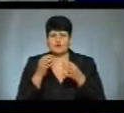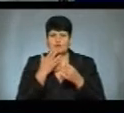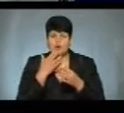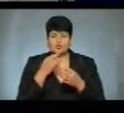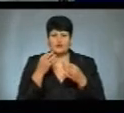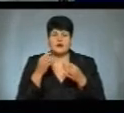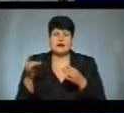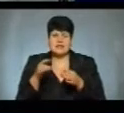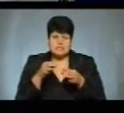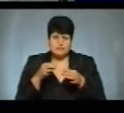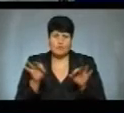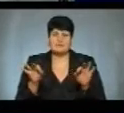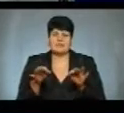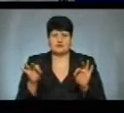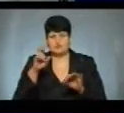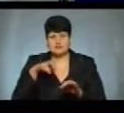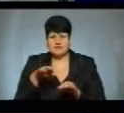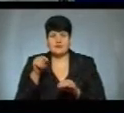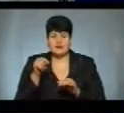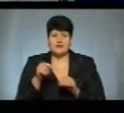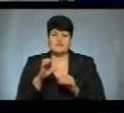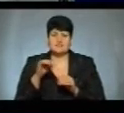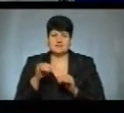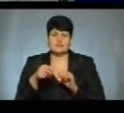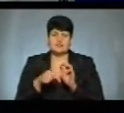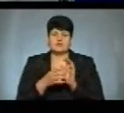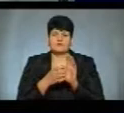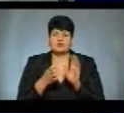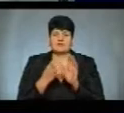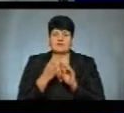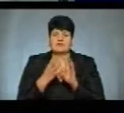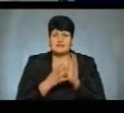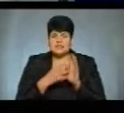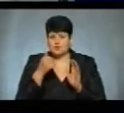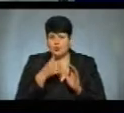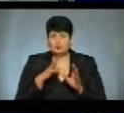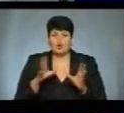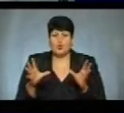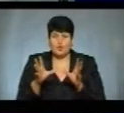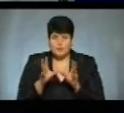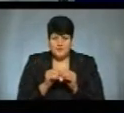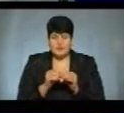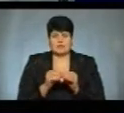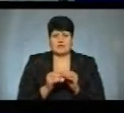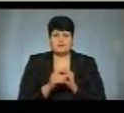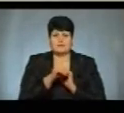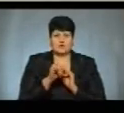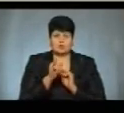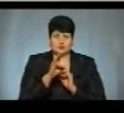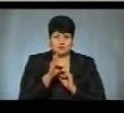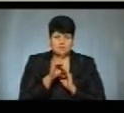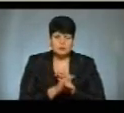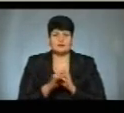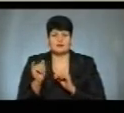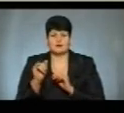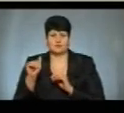державою українського народу. А у січні 1919 року відбулось об'єднання Української Народної Республіки і Західноукраїнської Народної